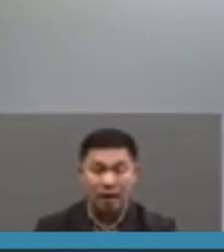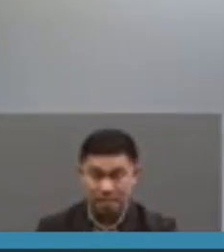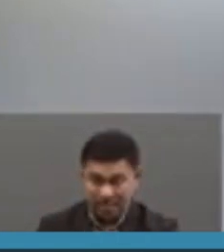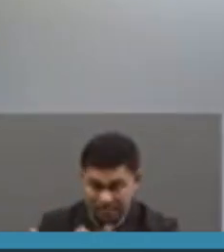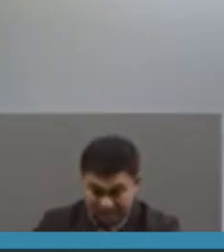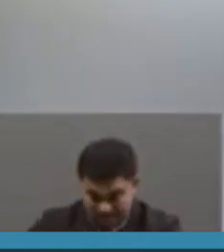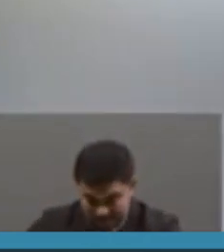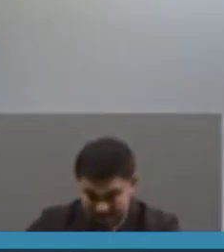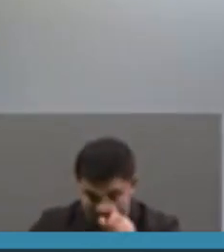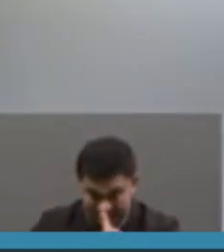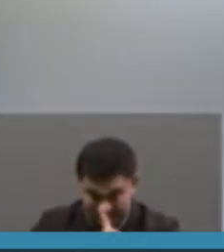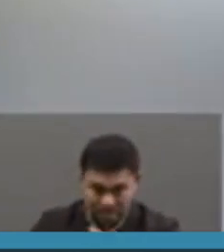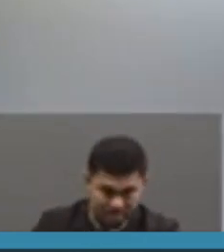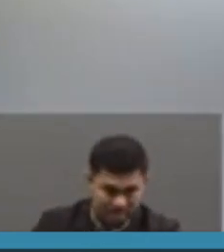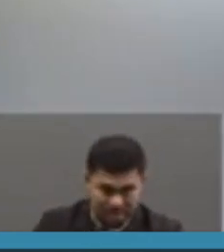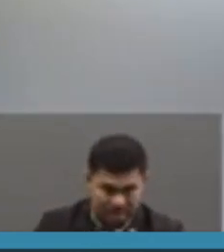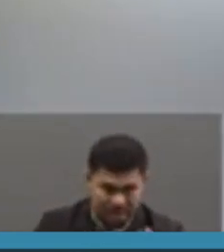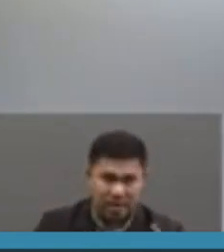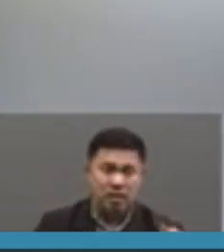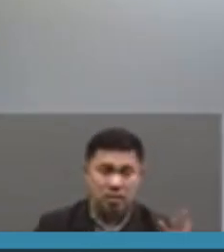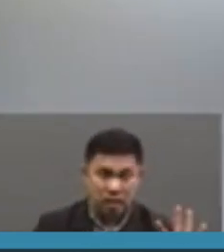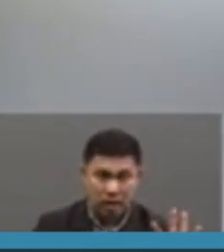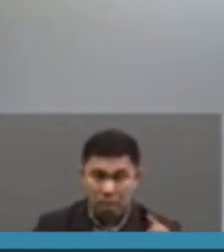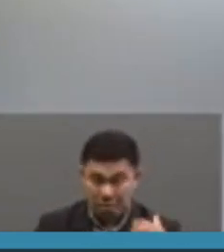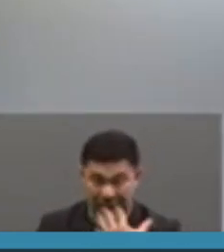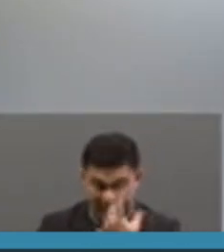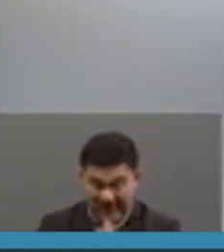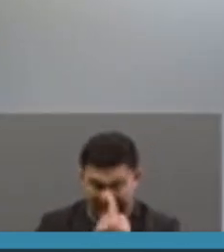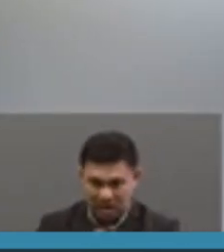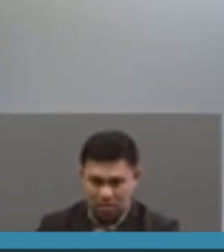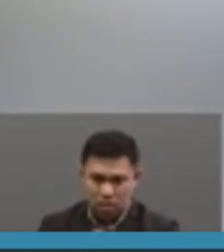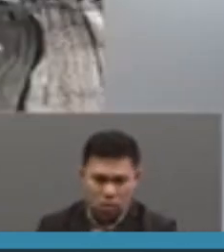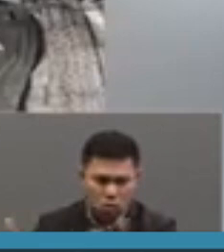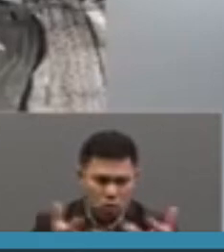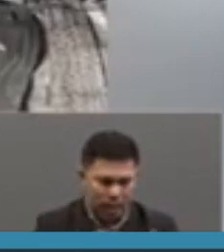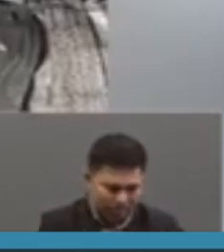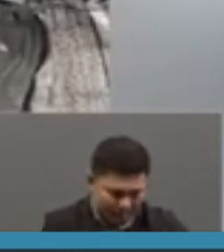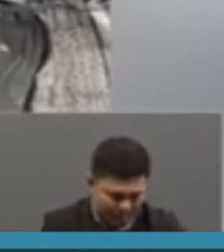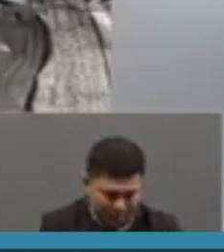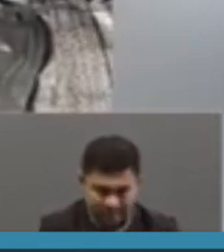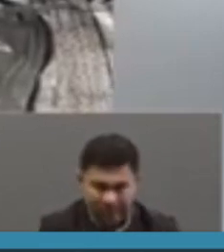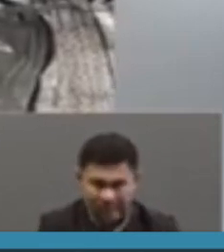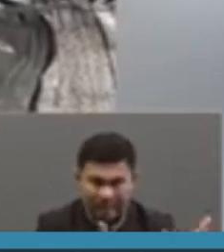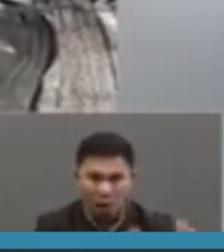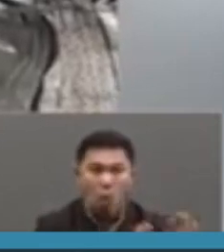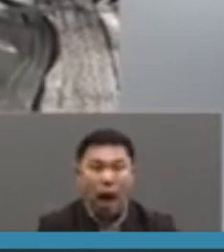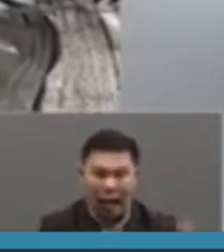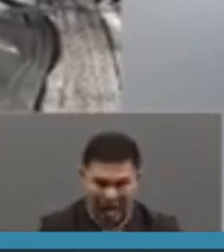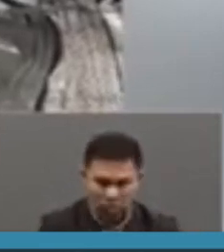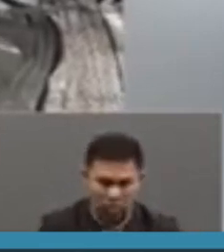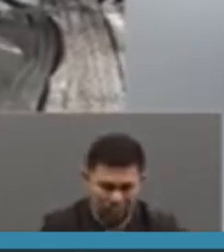ป็นเขตควบคุมเพื่อไม่ให้ประชาชนได้รับอันตรายจากสารกัมมันตรังสีศักดิ์สิทธิ์ประดับศิลป์รายงาน